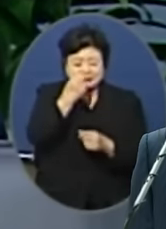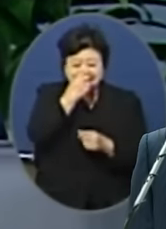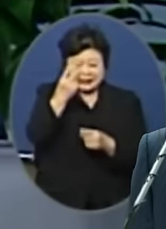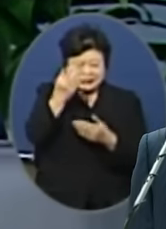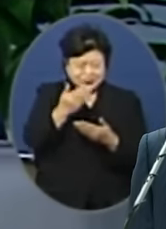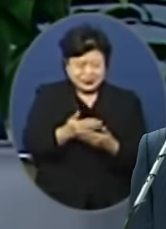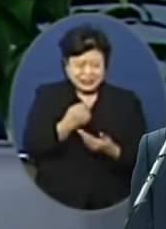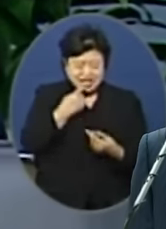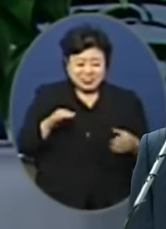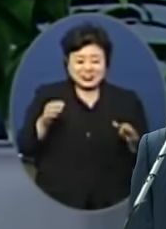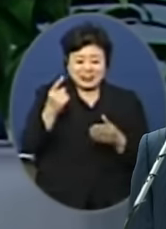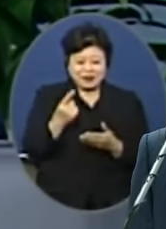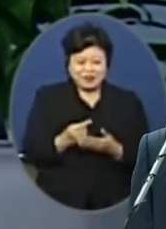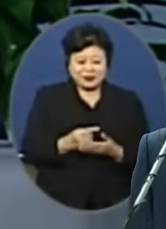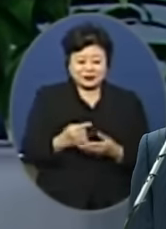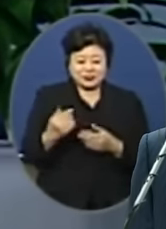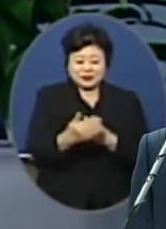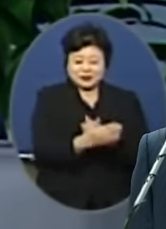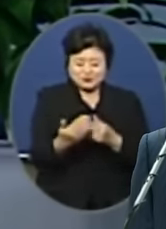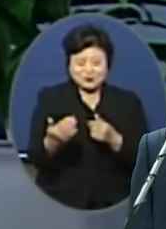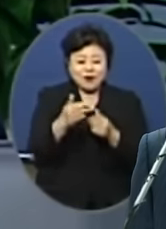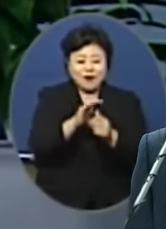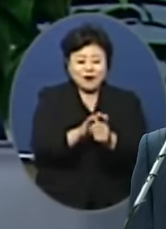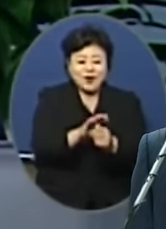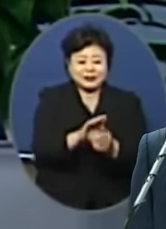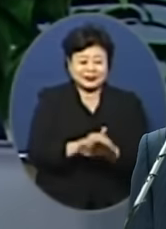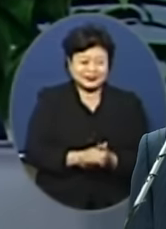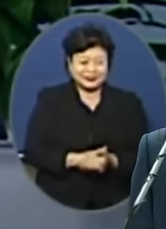위해서 천사들이 와서 우리를 둘러진치는 것입니다.